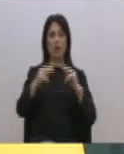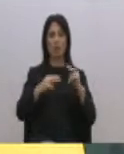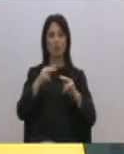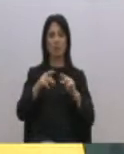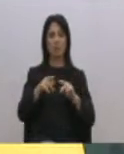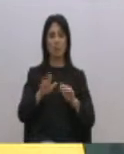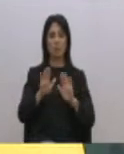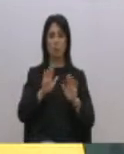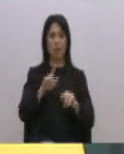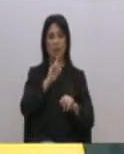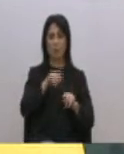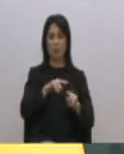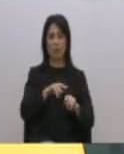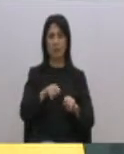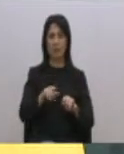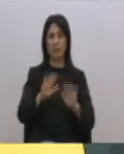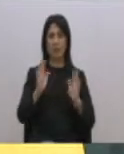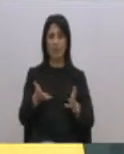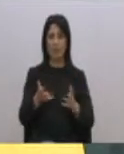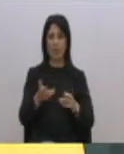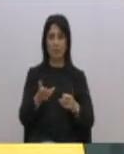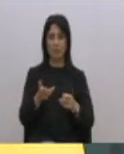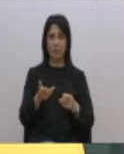ორგანიზების პროცესში და ის რომ ხდება